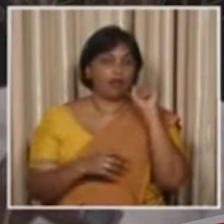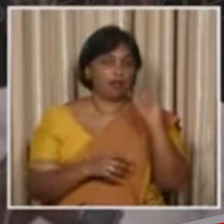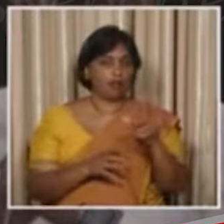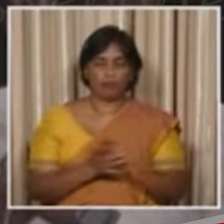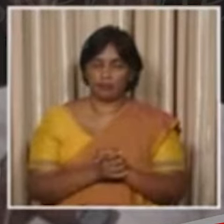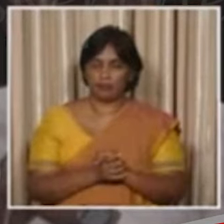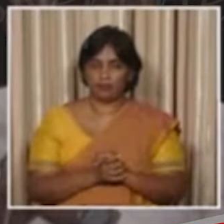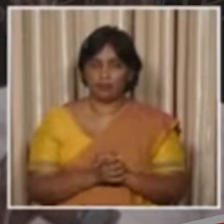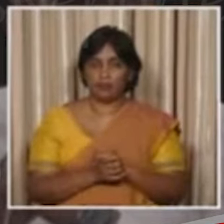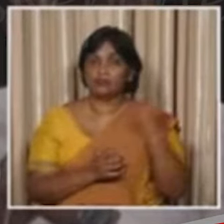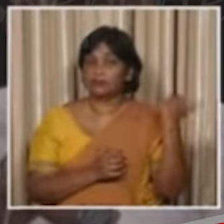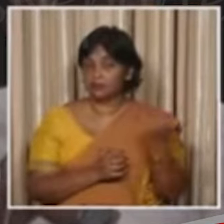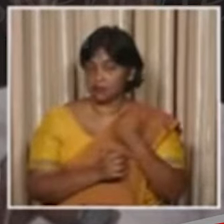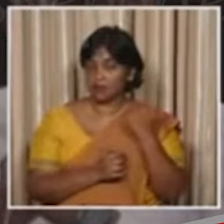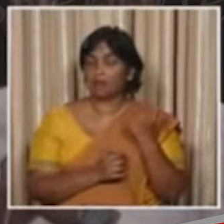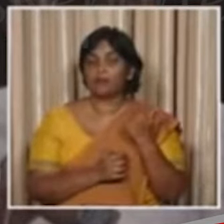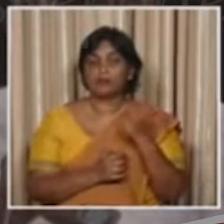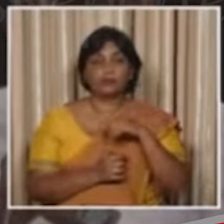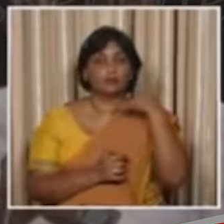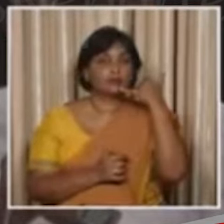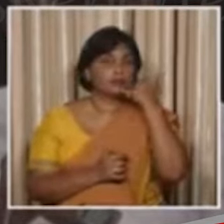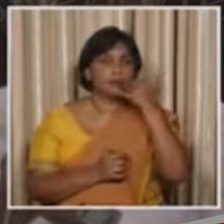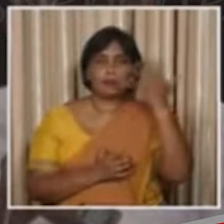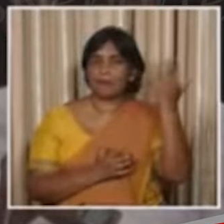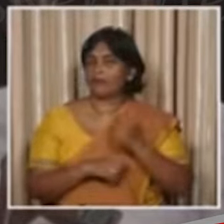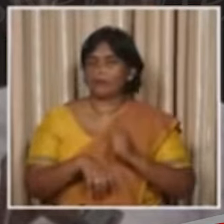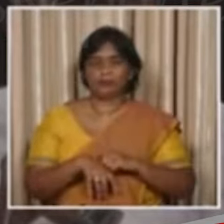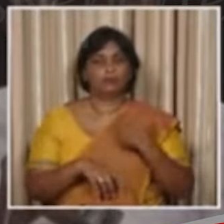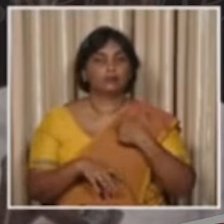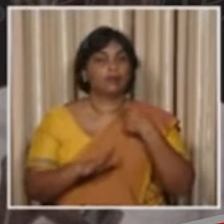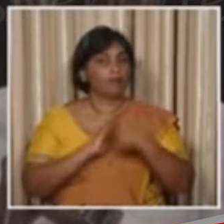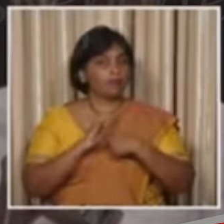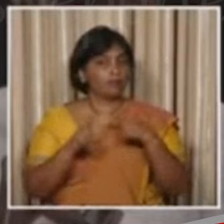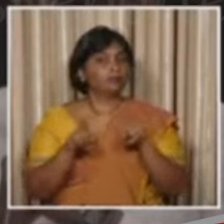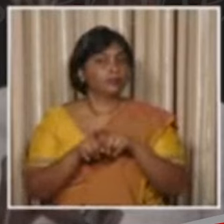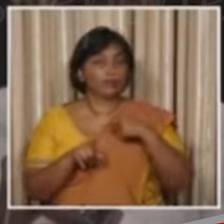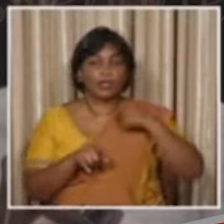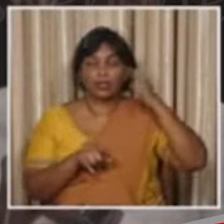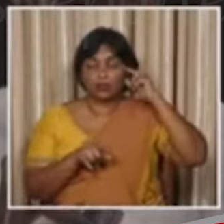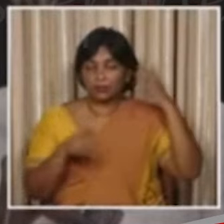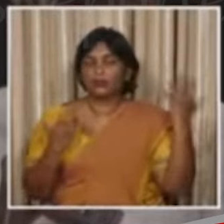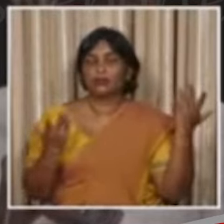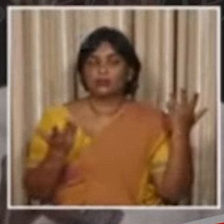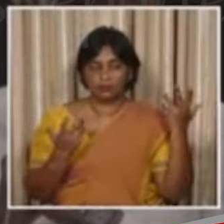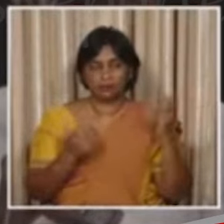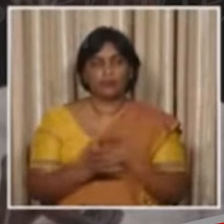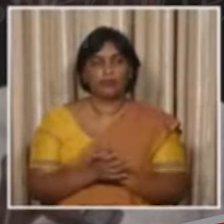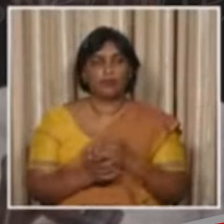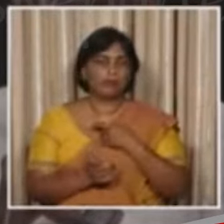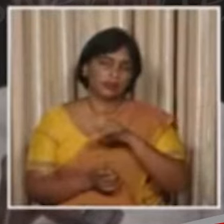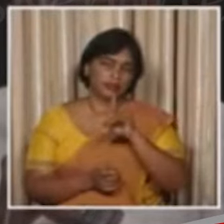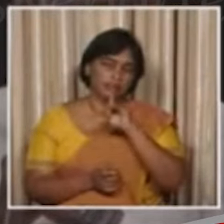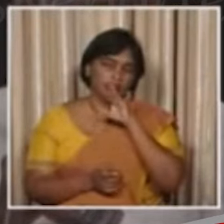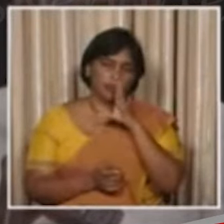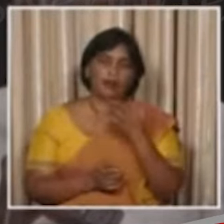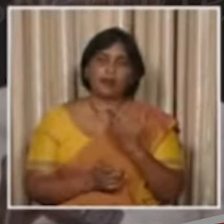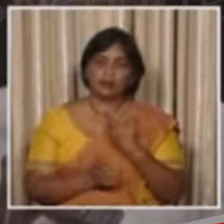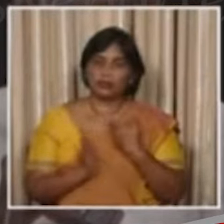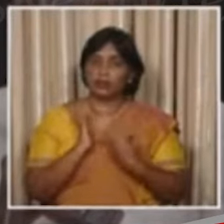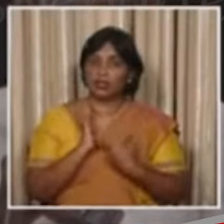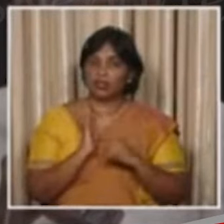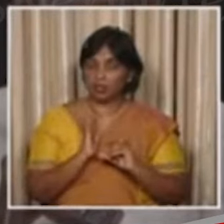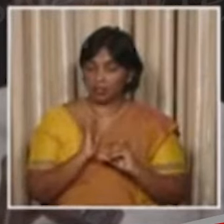කියලා. අලුත් ෆෝන් එකක් එන්නේ ඉඩ නැහැ. අපි රටක් විදියට ඒක ගැන හිතුවේ නැහැ කියලා. මට ලැජ්ජයි මම මේ තාක්ෂණය